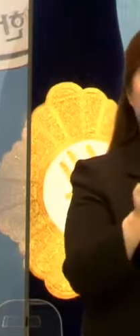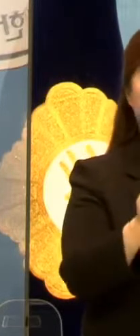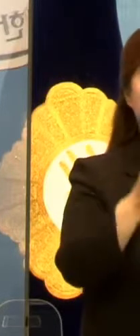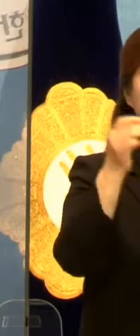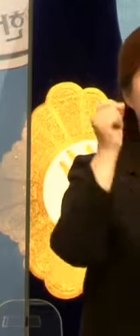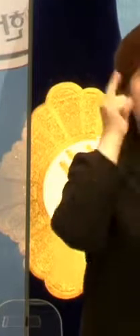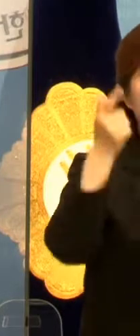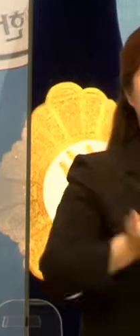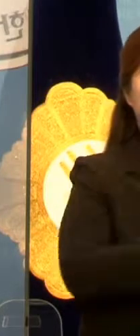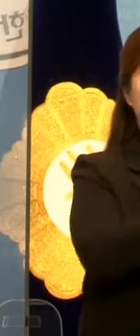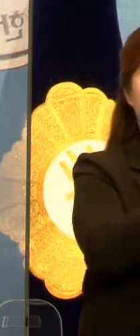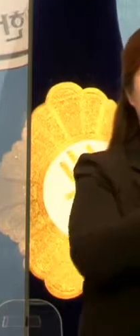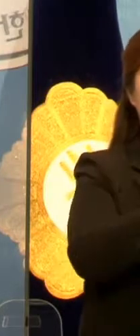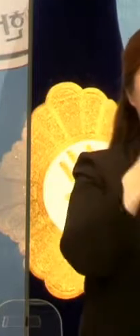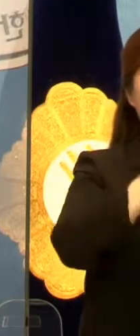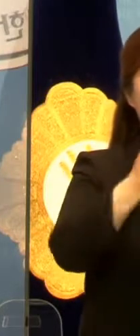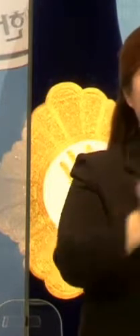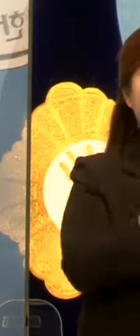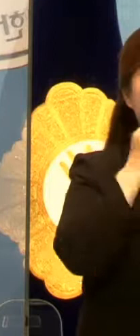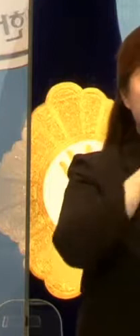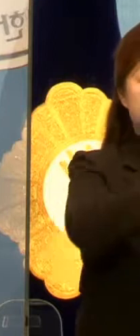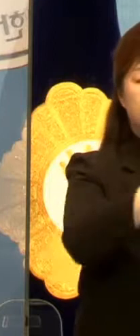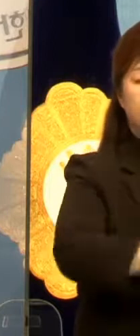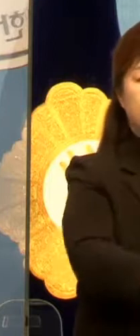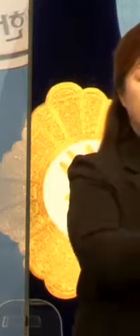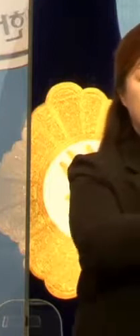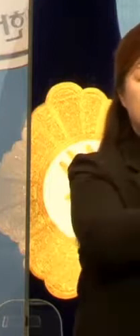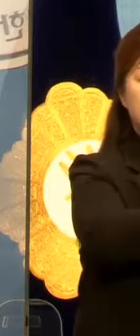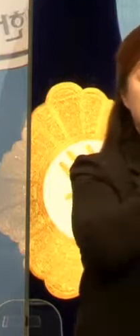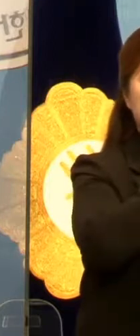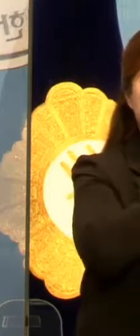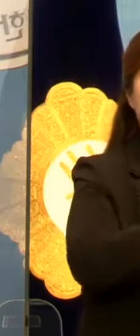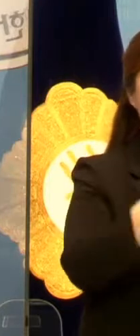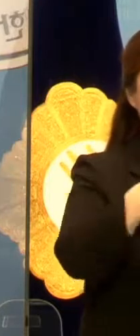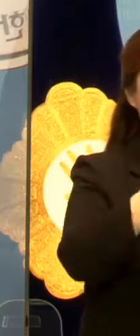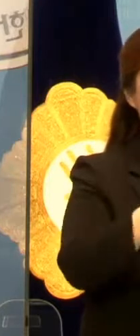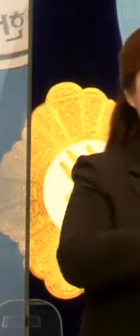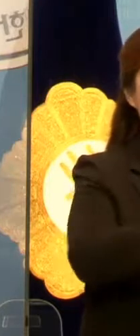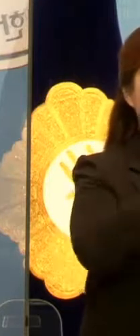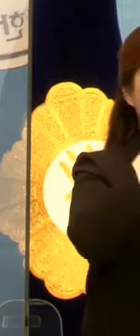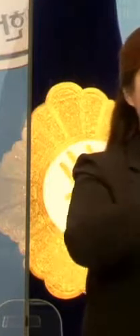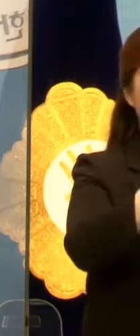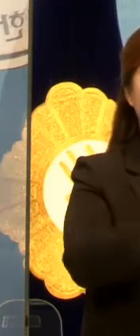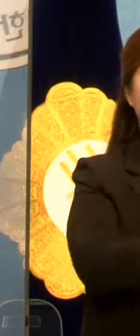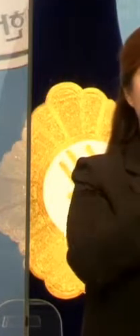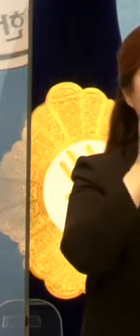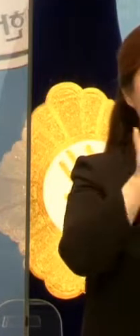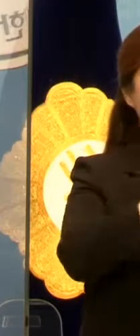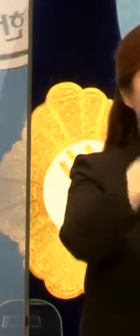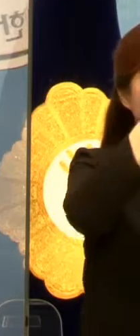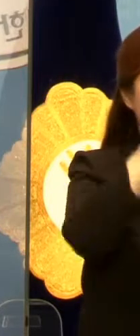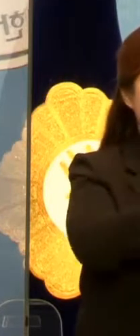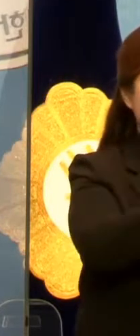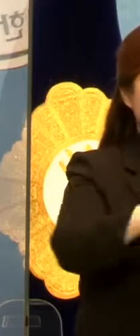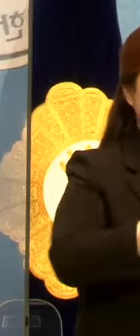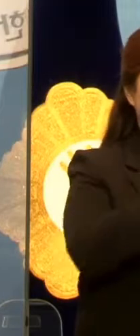육성과 관련해서 더불어 민주당내 새로운 시스템을 만들겠습니다 그다음 더불어 민주당 내에서 청년들은 각자도생